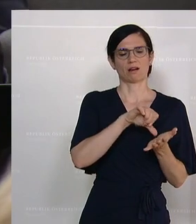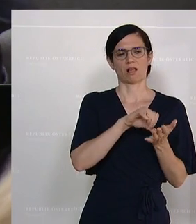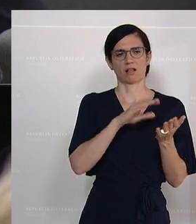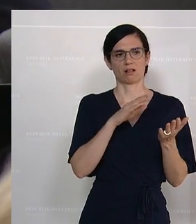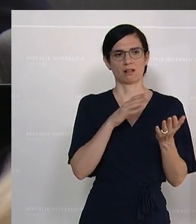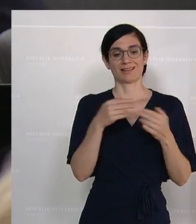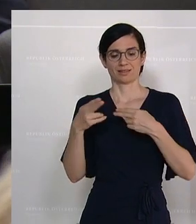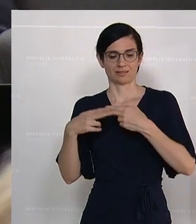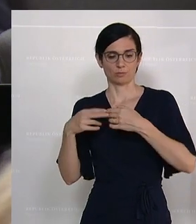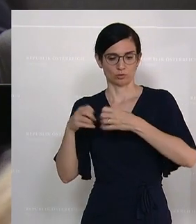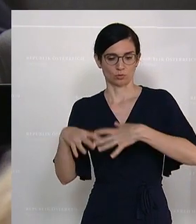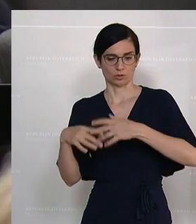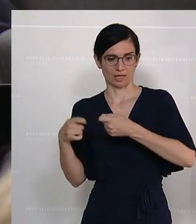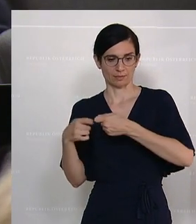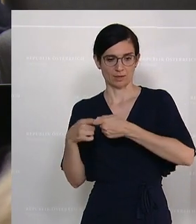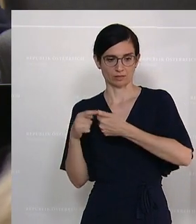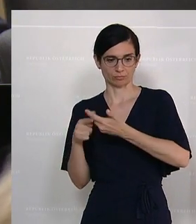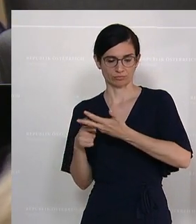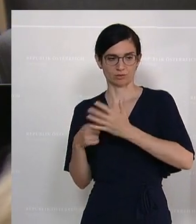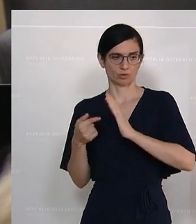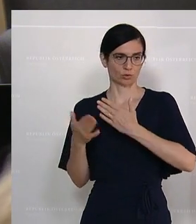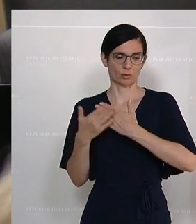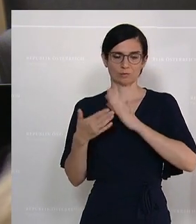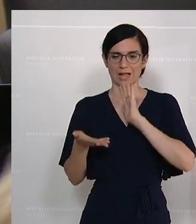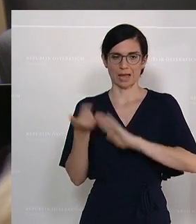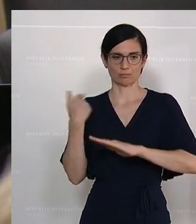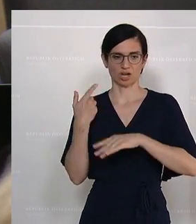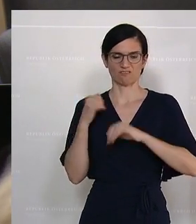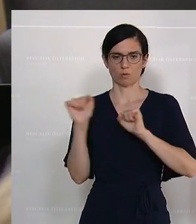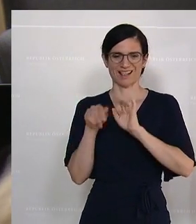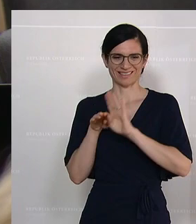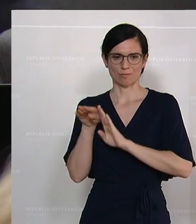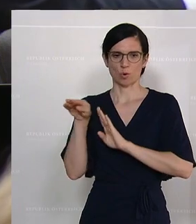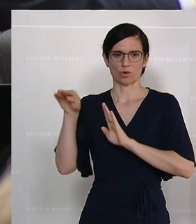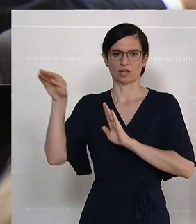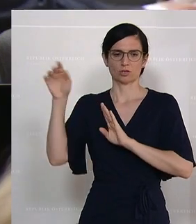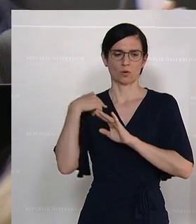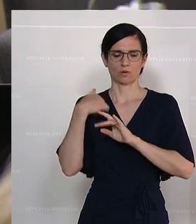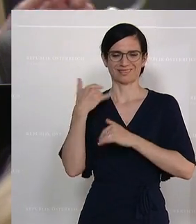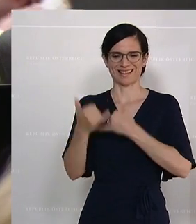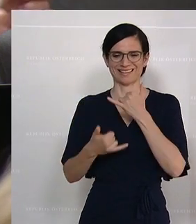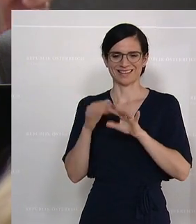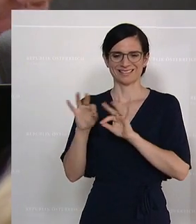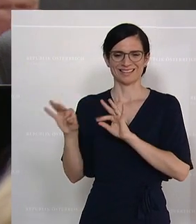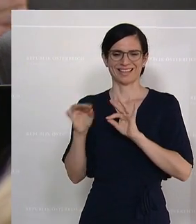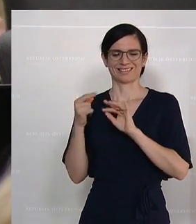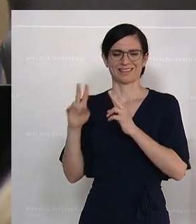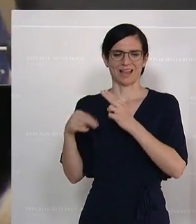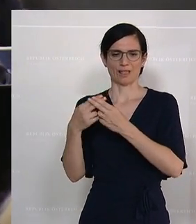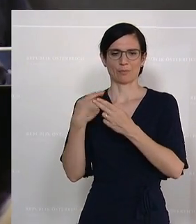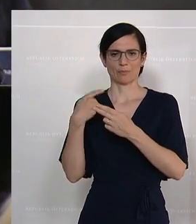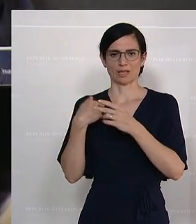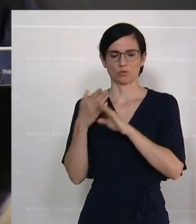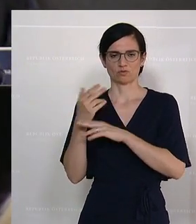maßnahmen und sie sind vielfach erwähnt wie der abschaffung der kalten progression da über jahrzehnte geforderten indexierung der sozialleistungen die